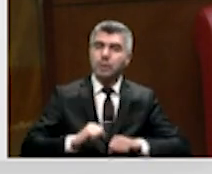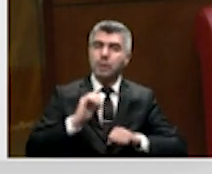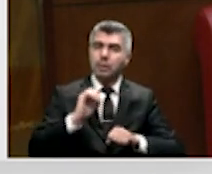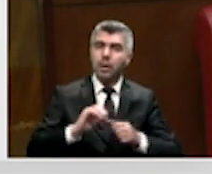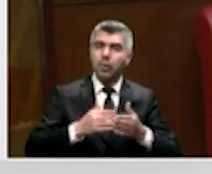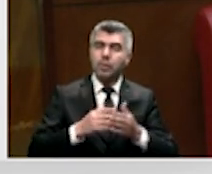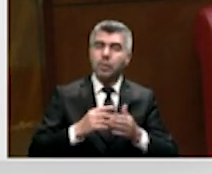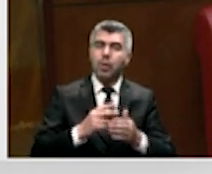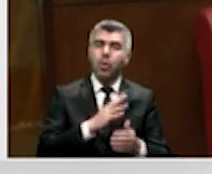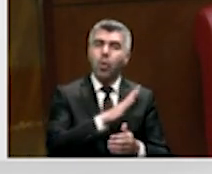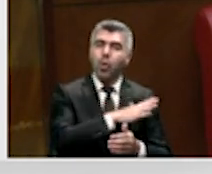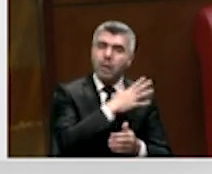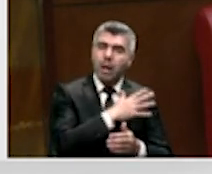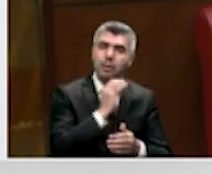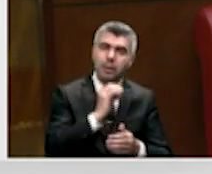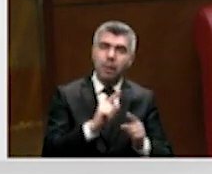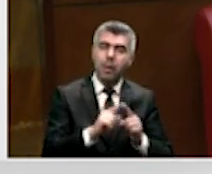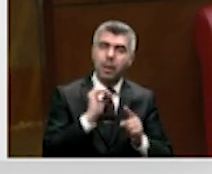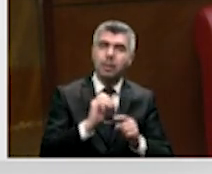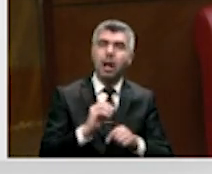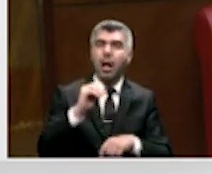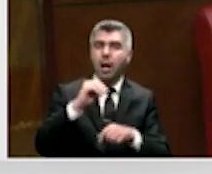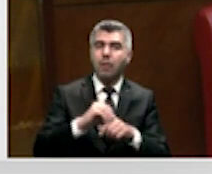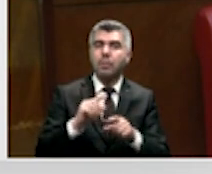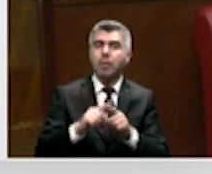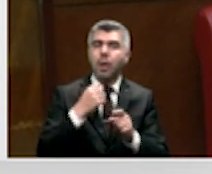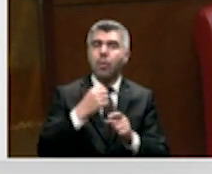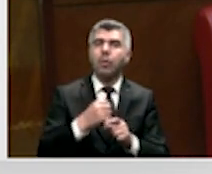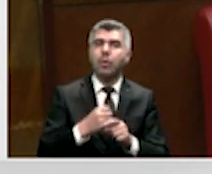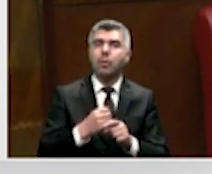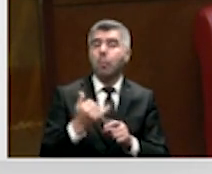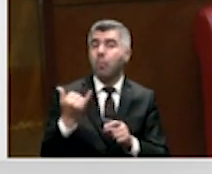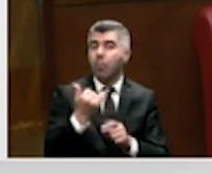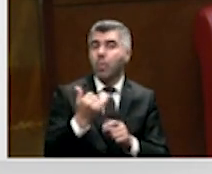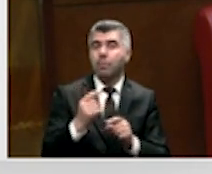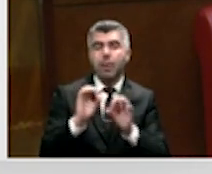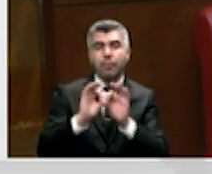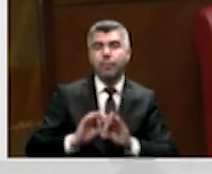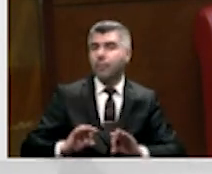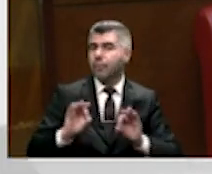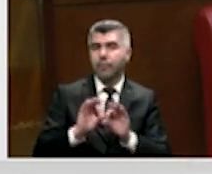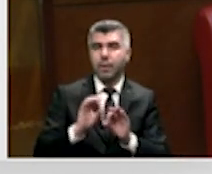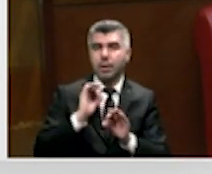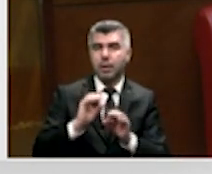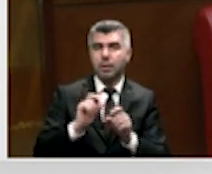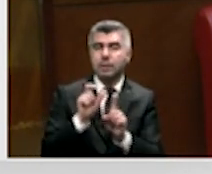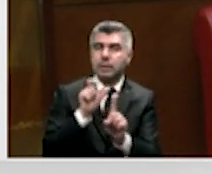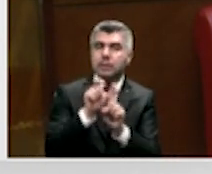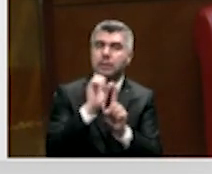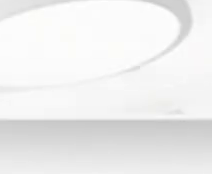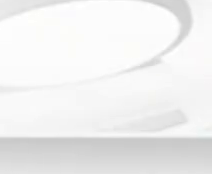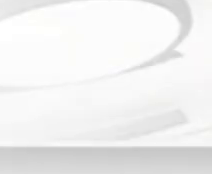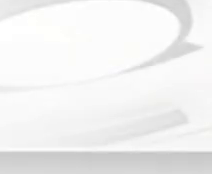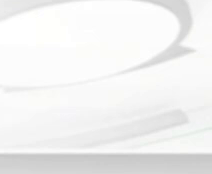من مدرسين ومؤثرين تربويين، ولهذا هناك ما عندناش احنا مناصب الشغل اللي يمكن نخصوها لهذه الفئه.